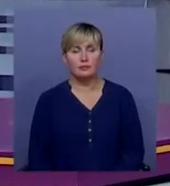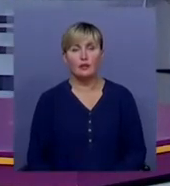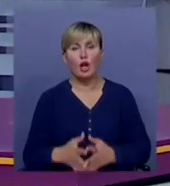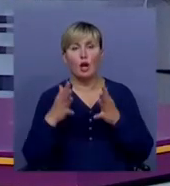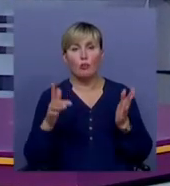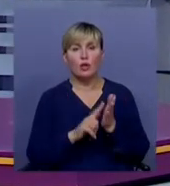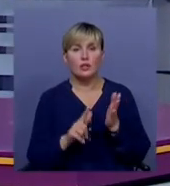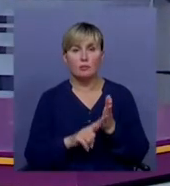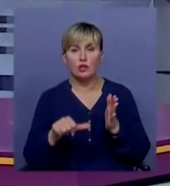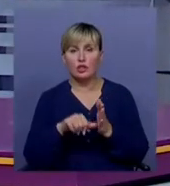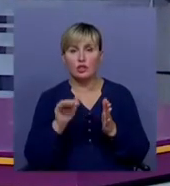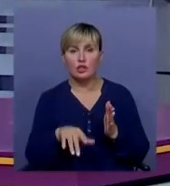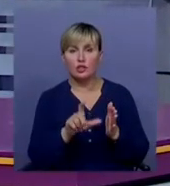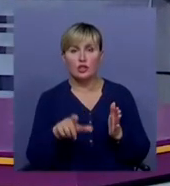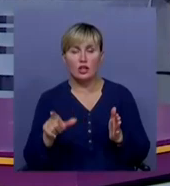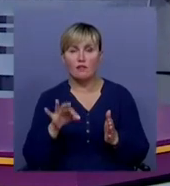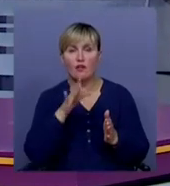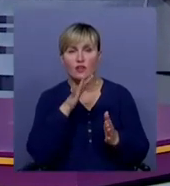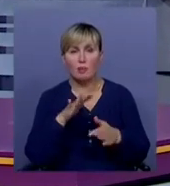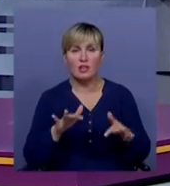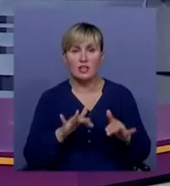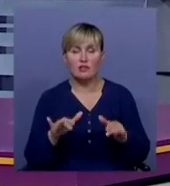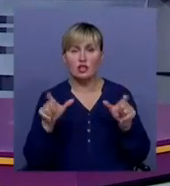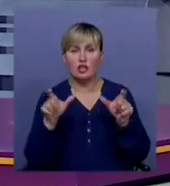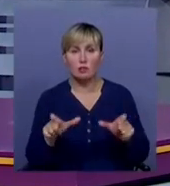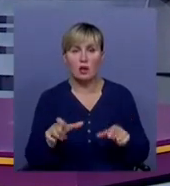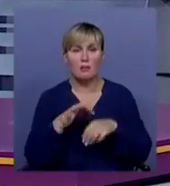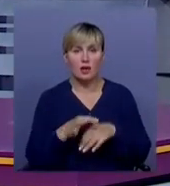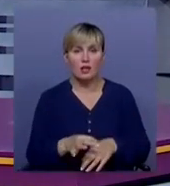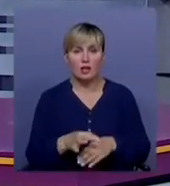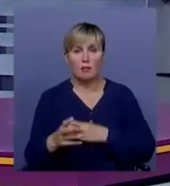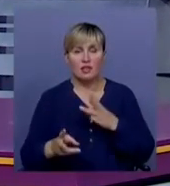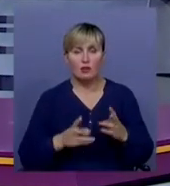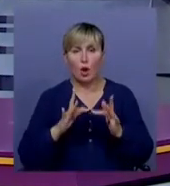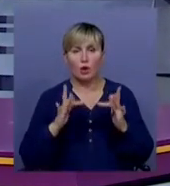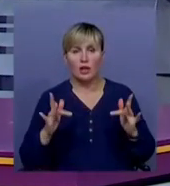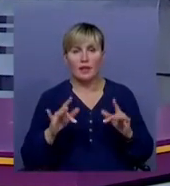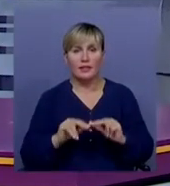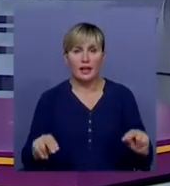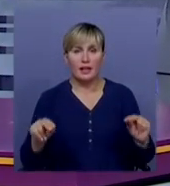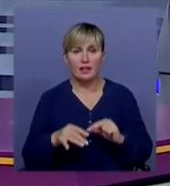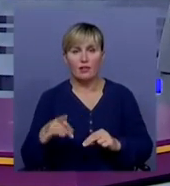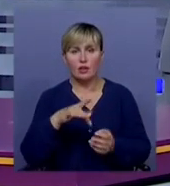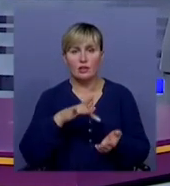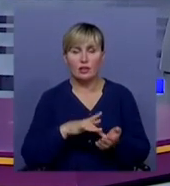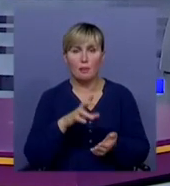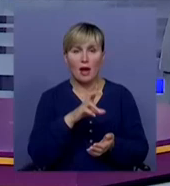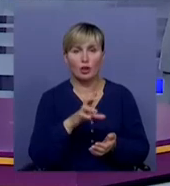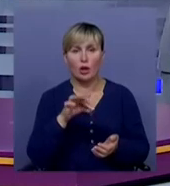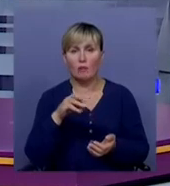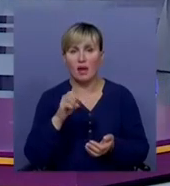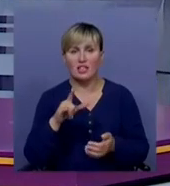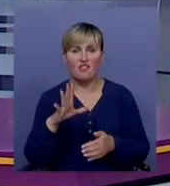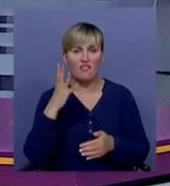Более 76 тысяч человек во время действия режима ЧП прошли мотивационные онлайн-тренинги в районных центрах «Бақытты отбасы» в